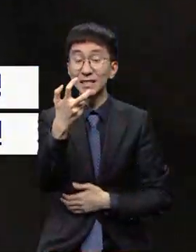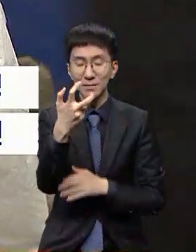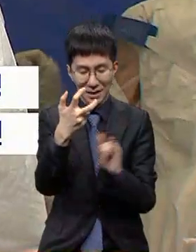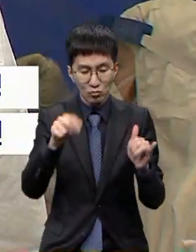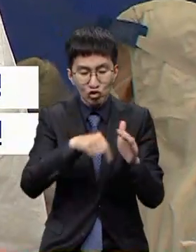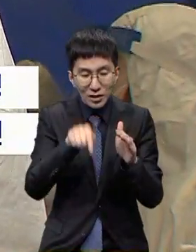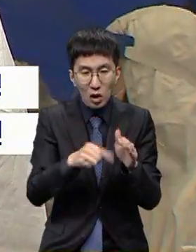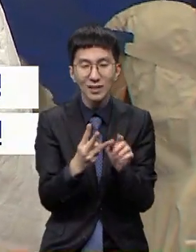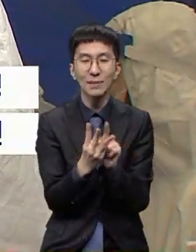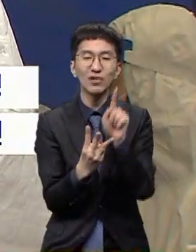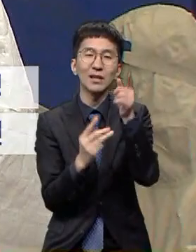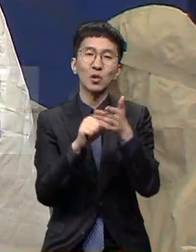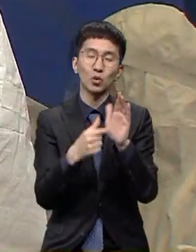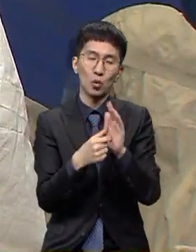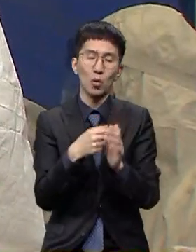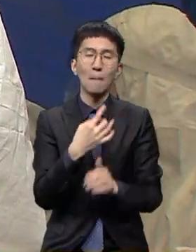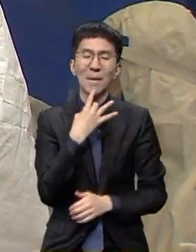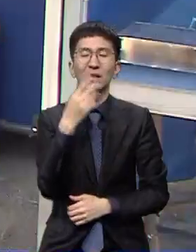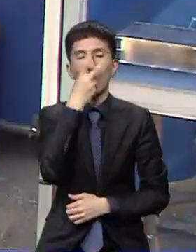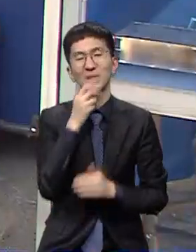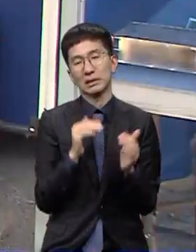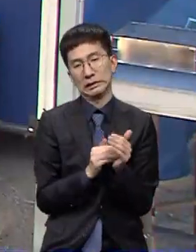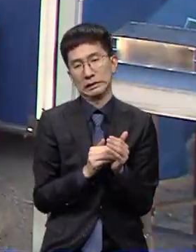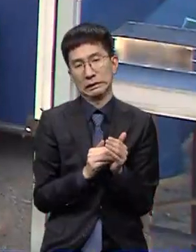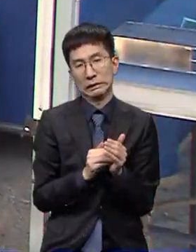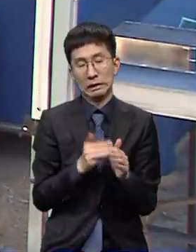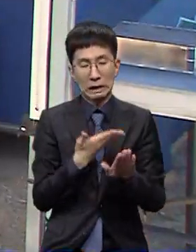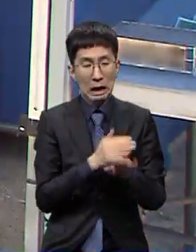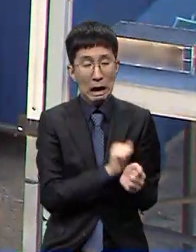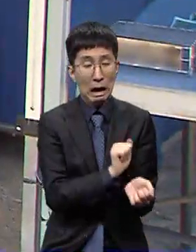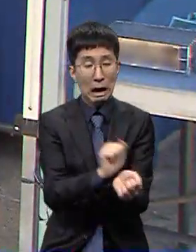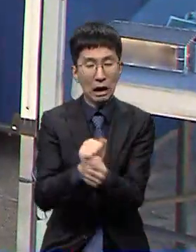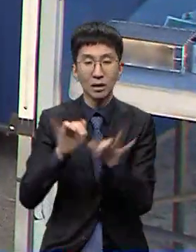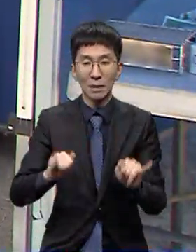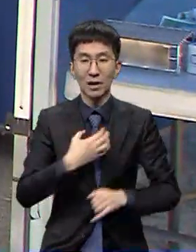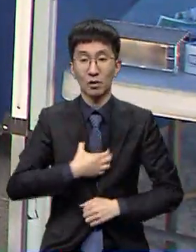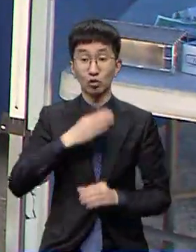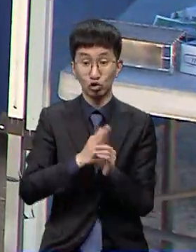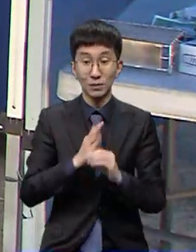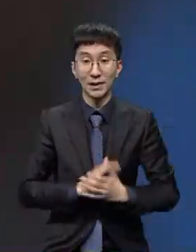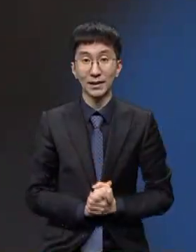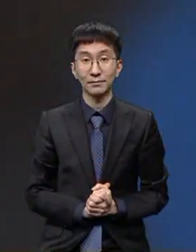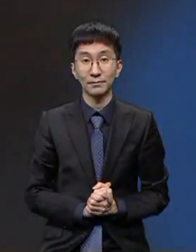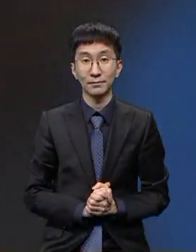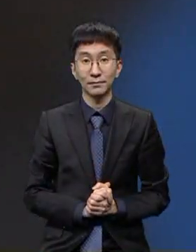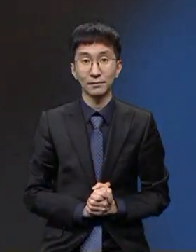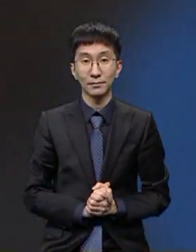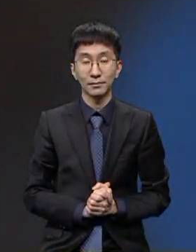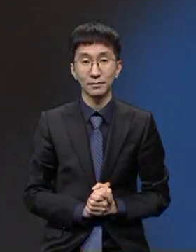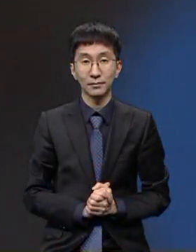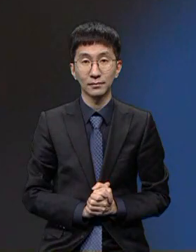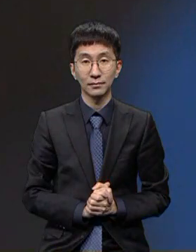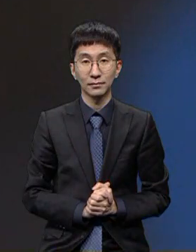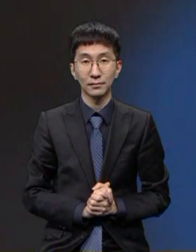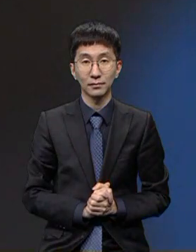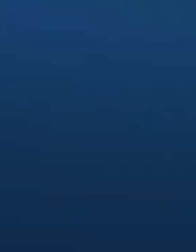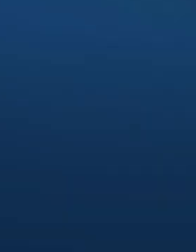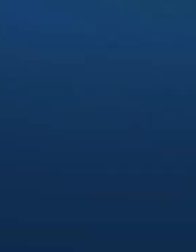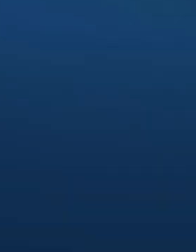3분의 1만 검사를 마쳤다며 지역사회로 감염이 전파될까 우려하고 있습니다. SBS 임태우입니다.